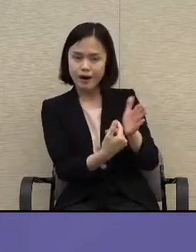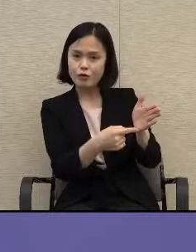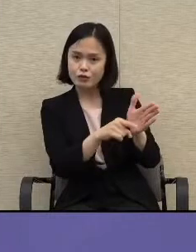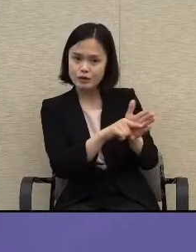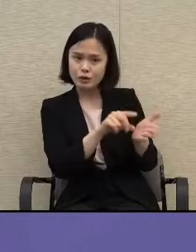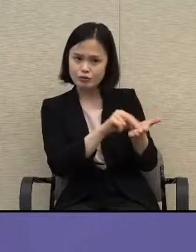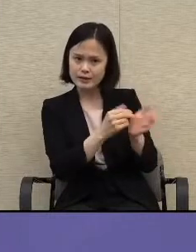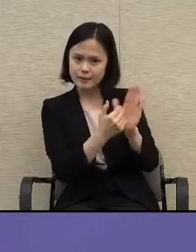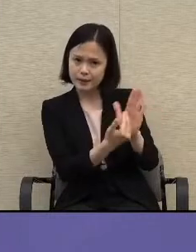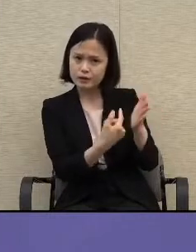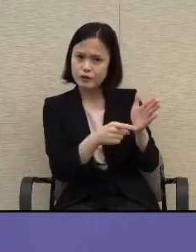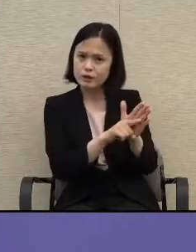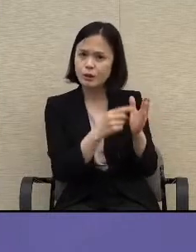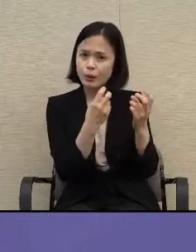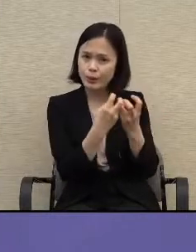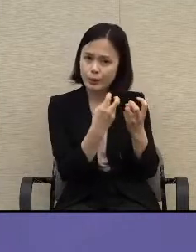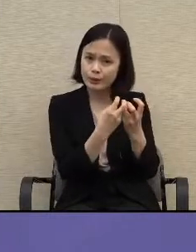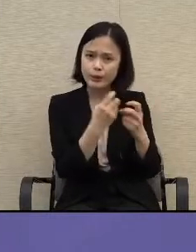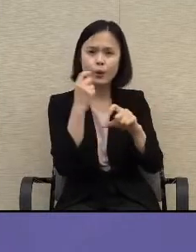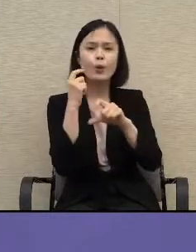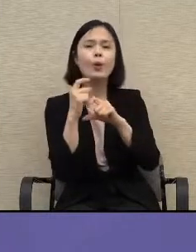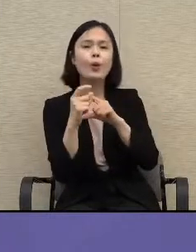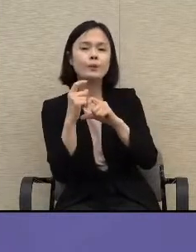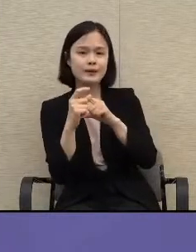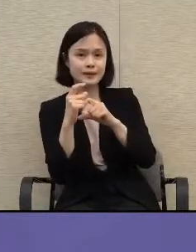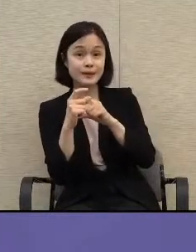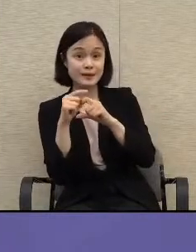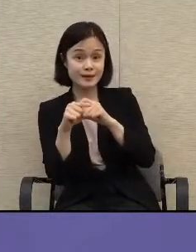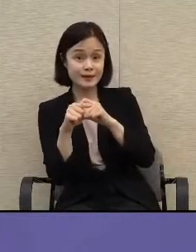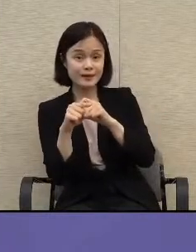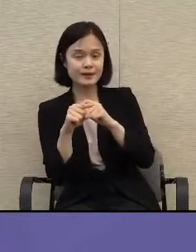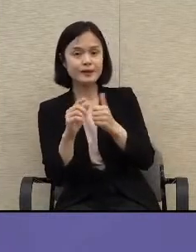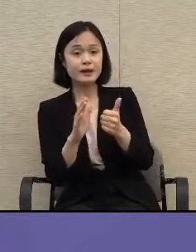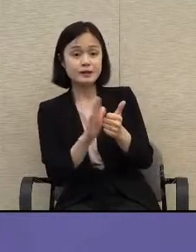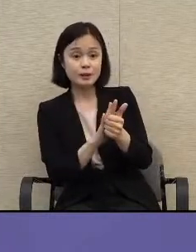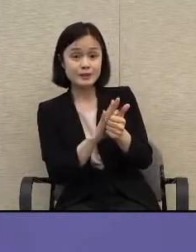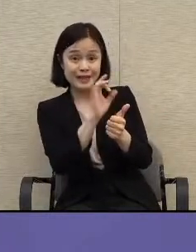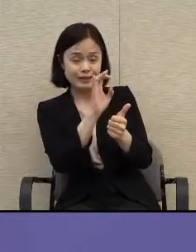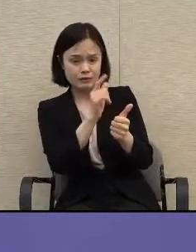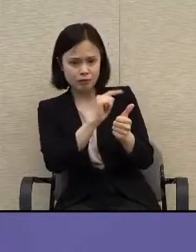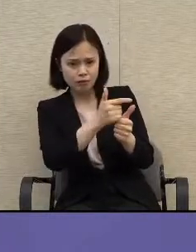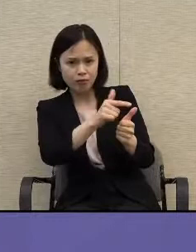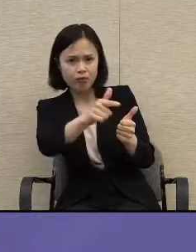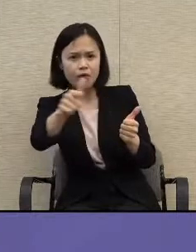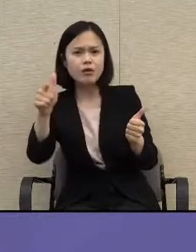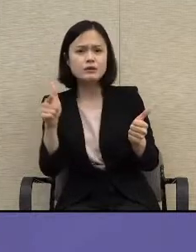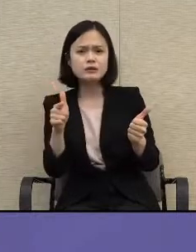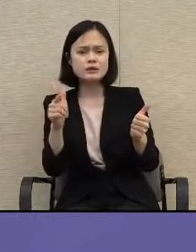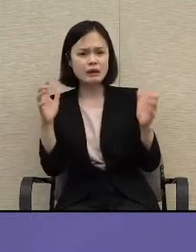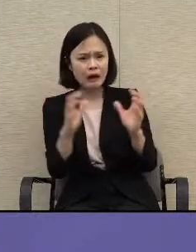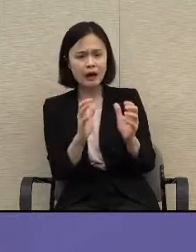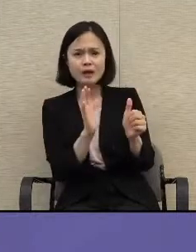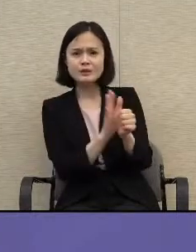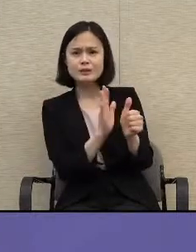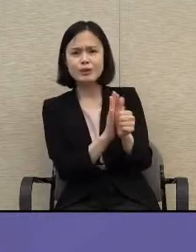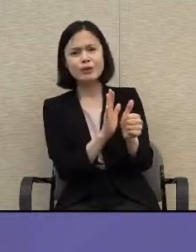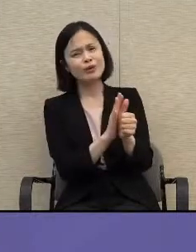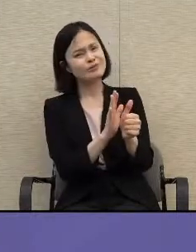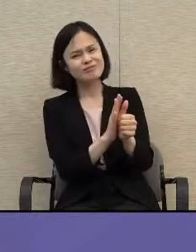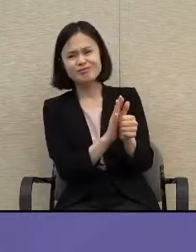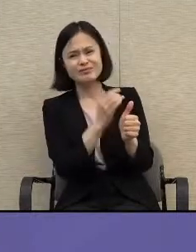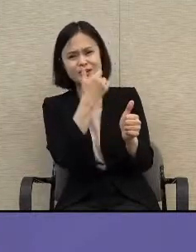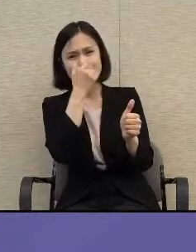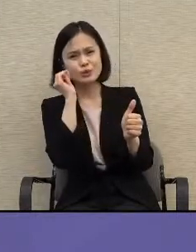연속성상을 이제 고민해 보면 광범위한 서비스들이 이 다양한 주체에서 되면 참 좋겠지만 그렇지는 않고, 주로